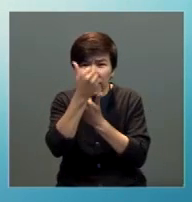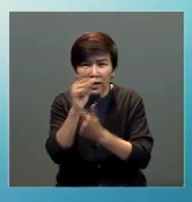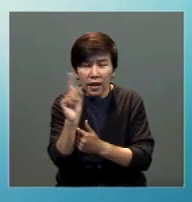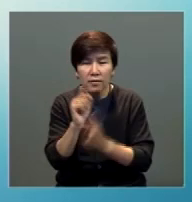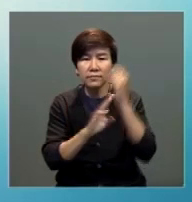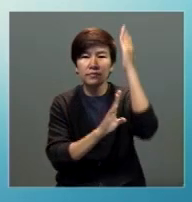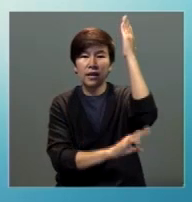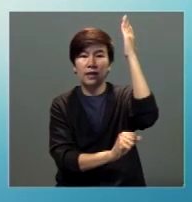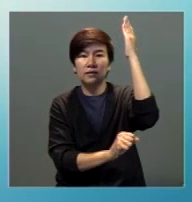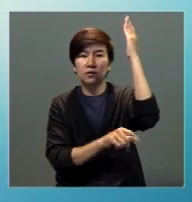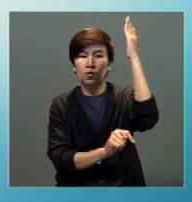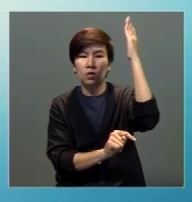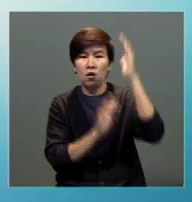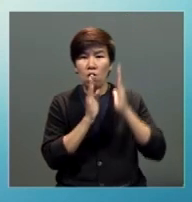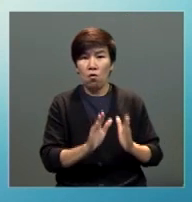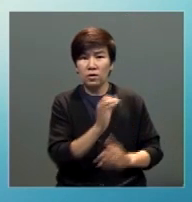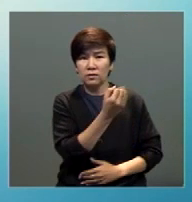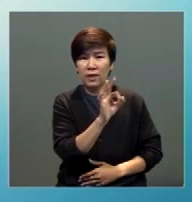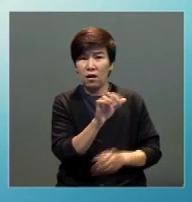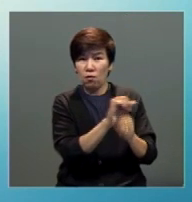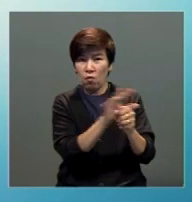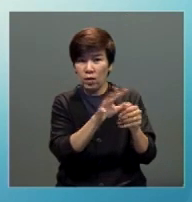กรุงเทพก็รองลงมายะลานะครับลองมานี้จะเอาตัวเลขที่ออกทำไปทั้งหมดนะครับมาดูตัวเลขที่น่าสนใจครับคือสตูลตอนนี้มีทั้งหมด19รายพบว่า